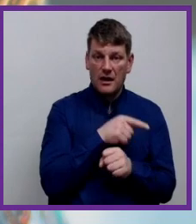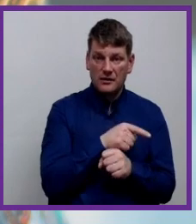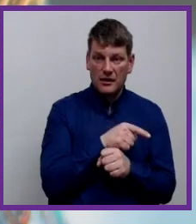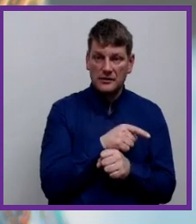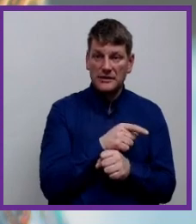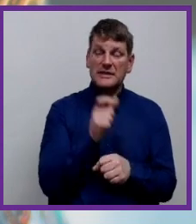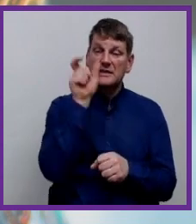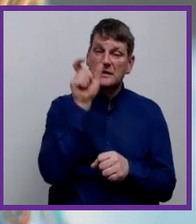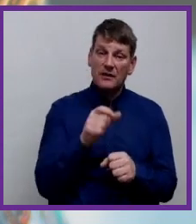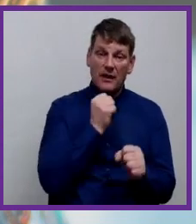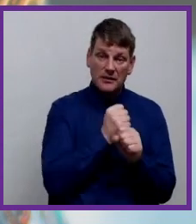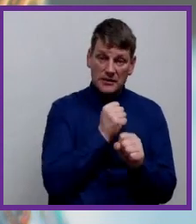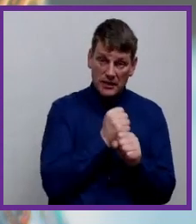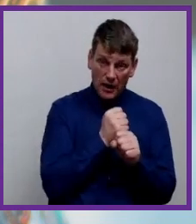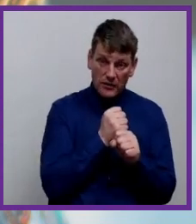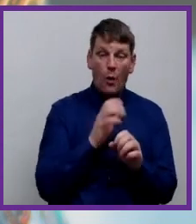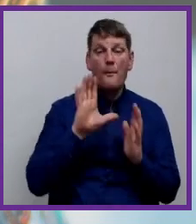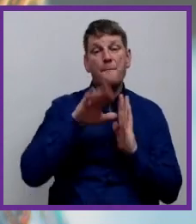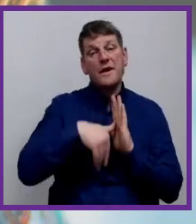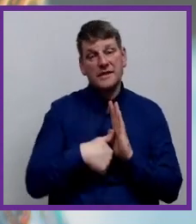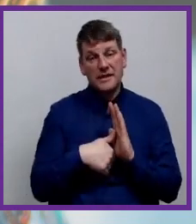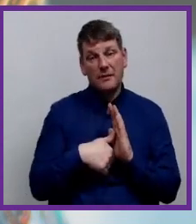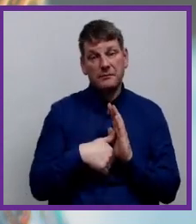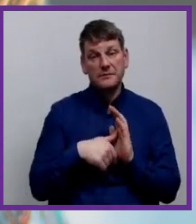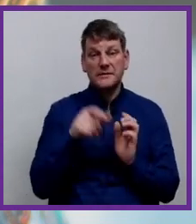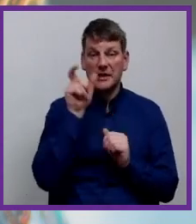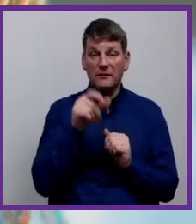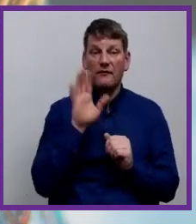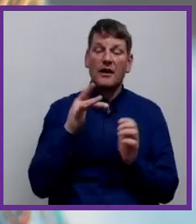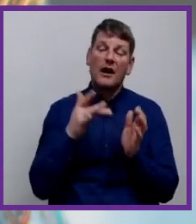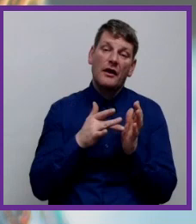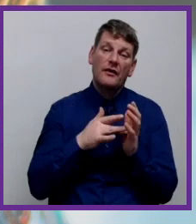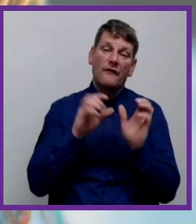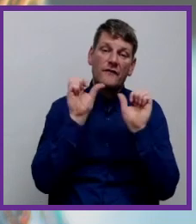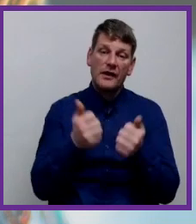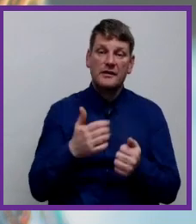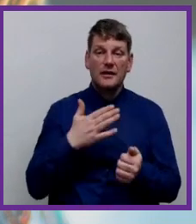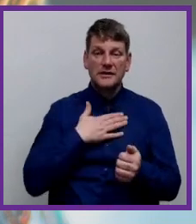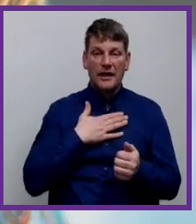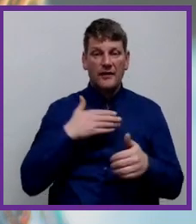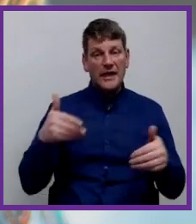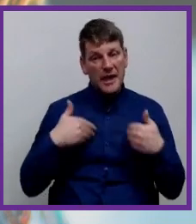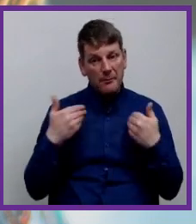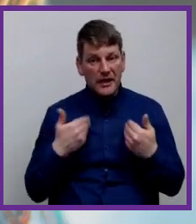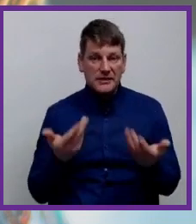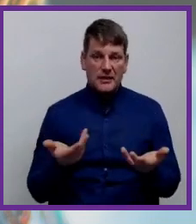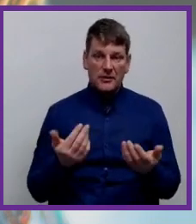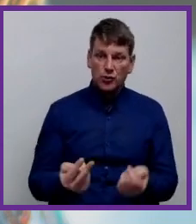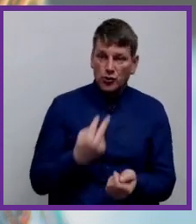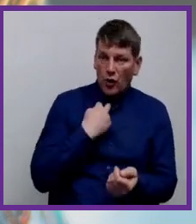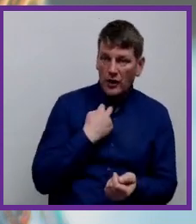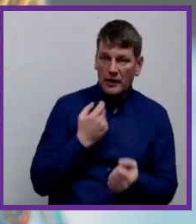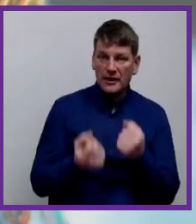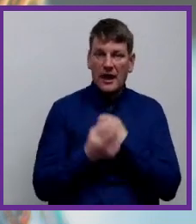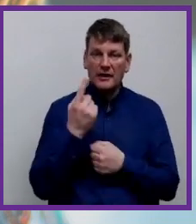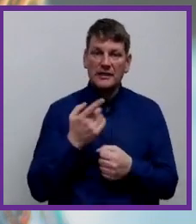Respektīvi, cilvēks strādā un pēc tam viņš var kaut kādā veidā sevi iepriecināt, šokēt, radīt